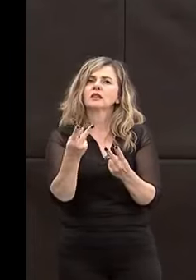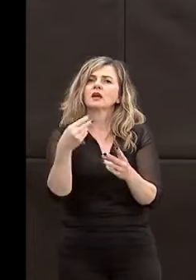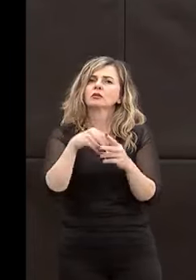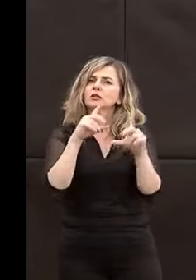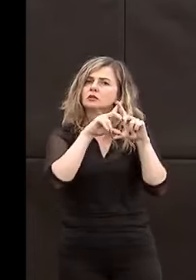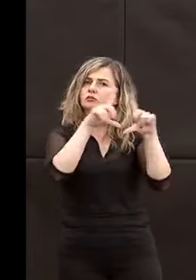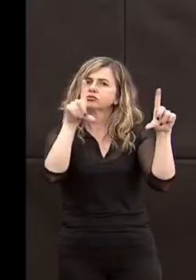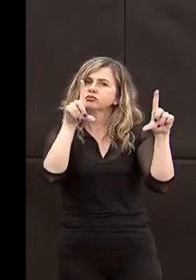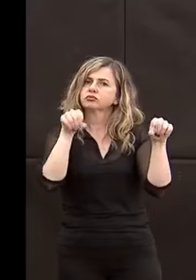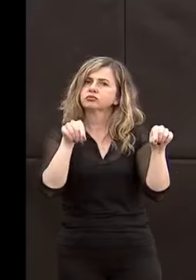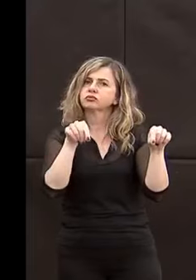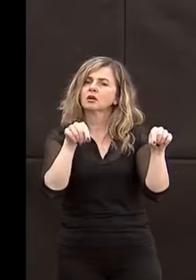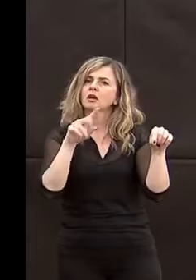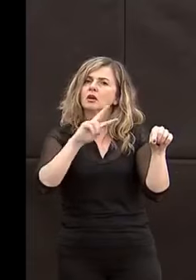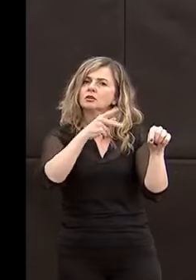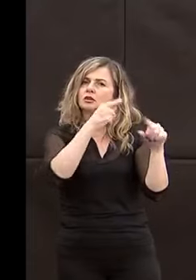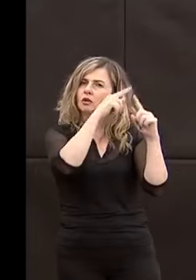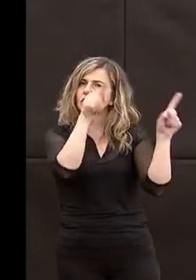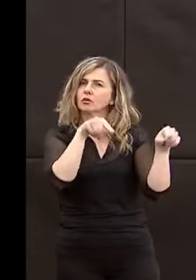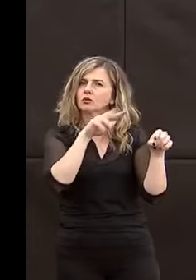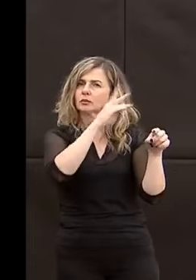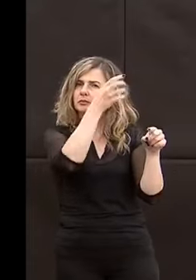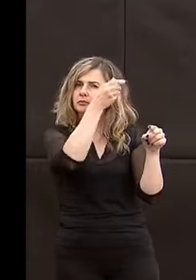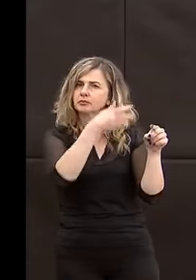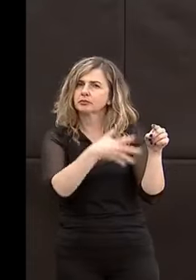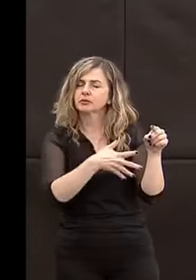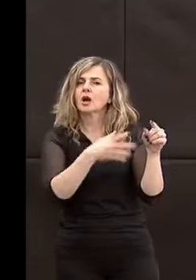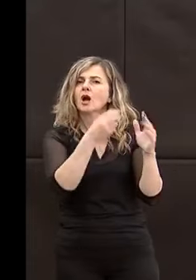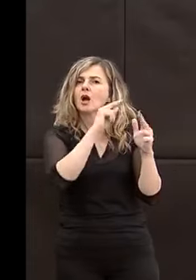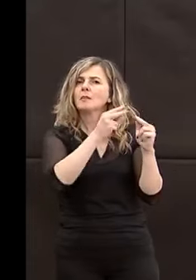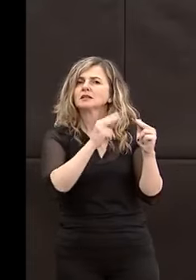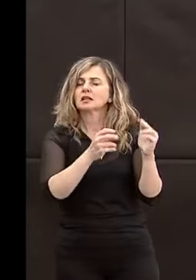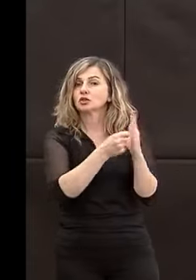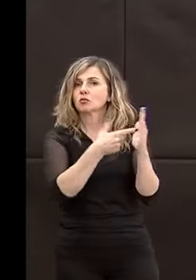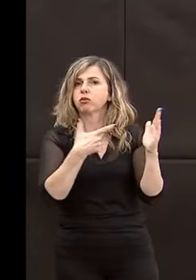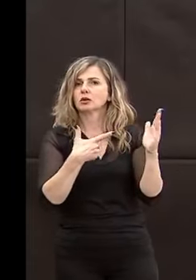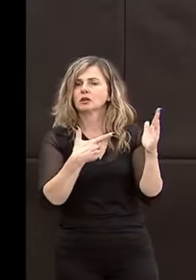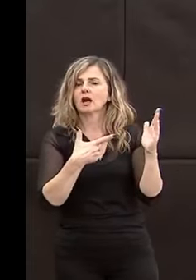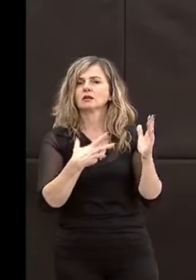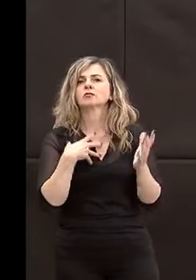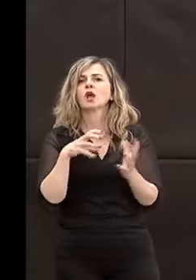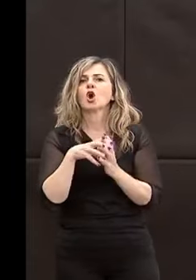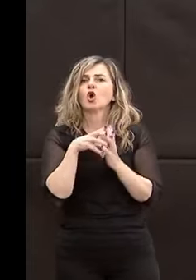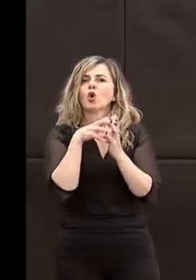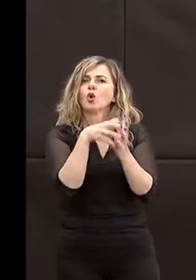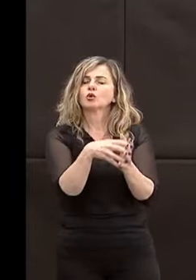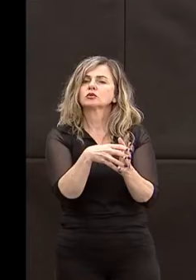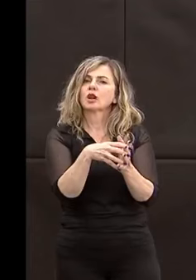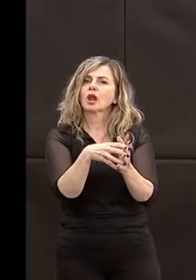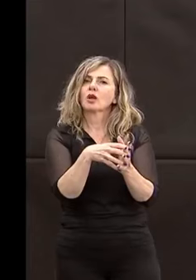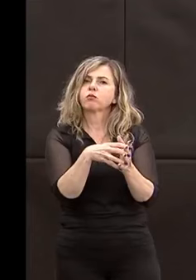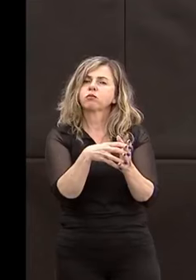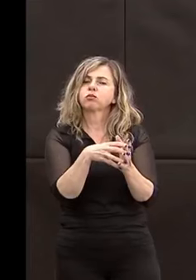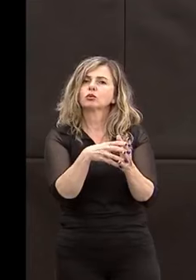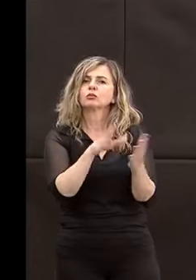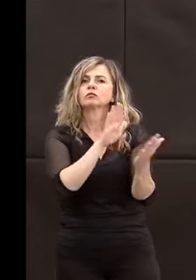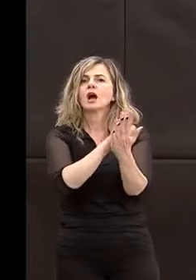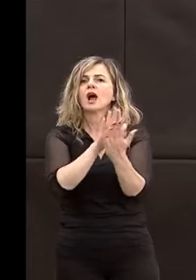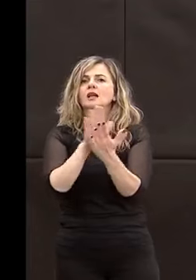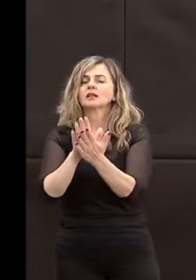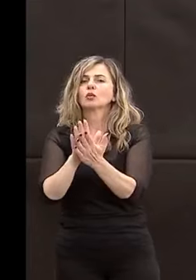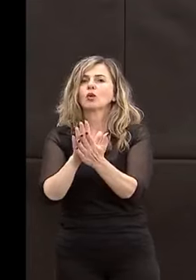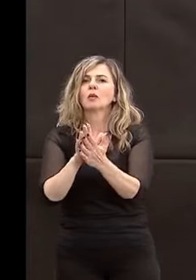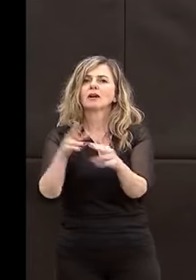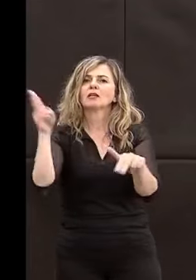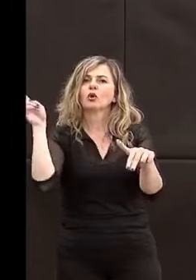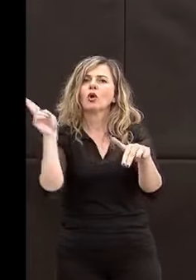slide successiva alcuni passaggi molto importanti il contributo agli adeguamenti antico